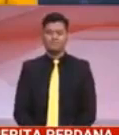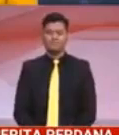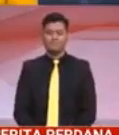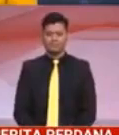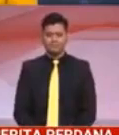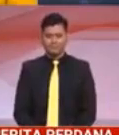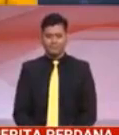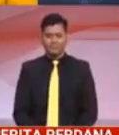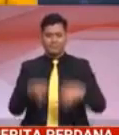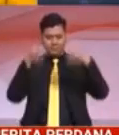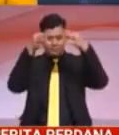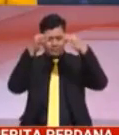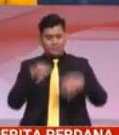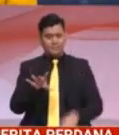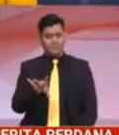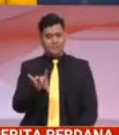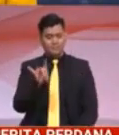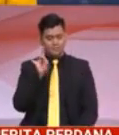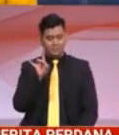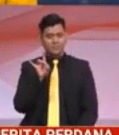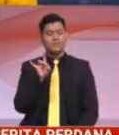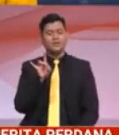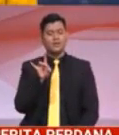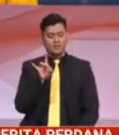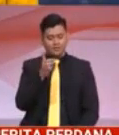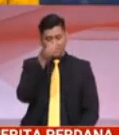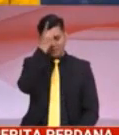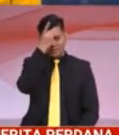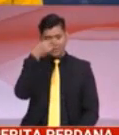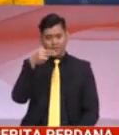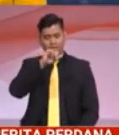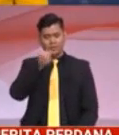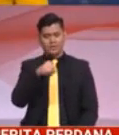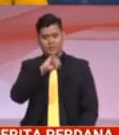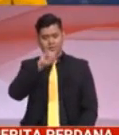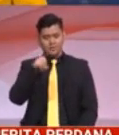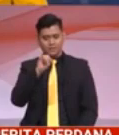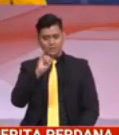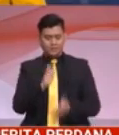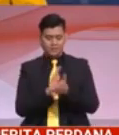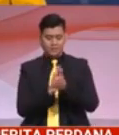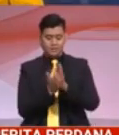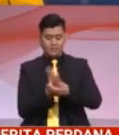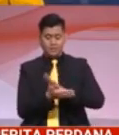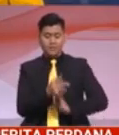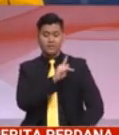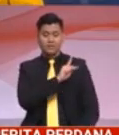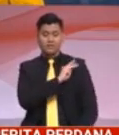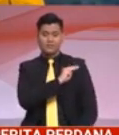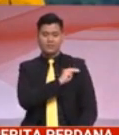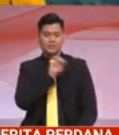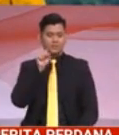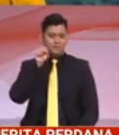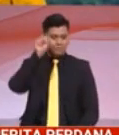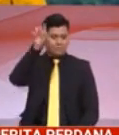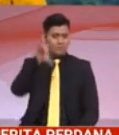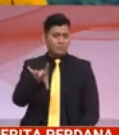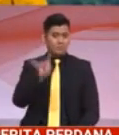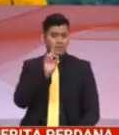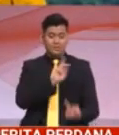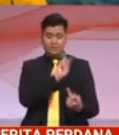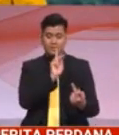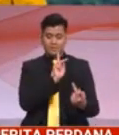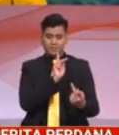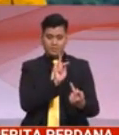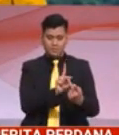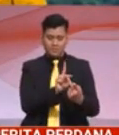Hai Sementara itu keputusan Menteri Datuk Seri Haji Judo sebagai ketua menteri Sabah ke-16 dilihat sebagai pilihan tepat presiden